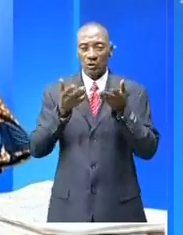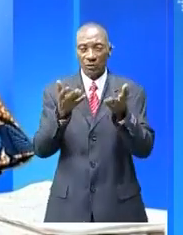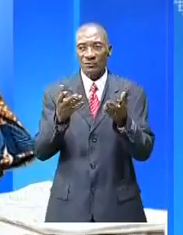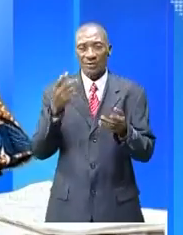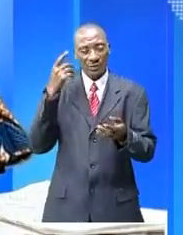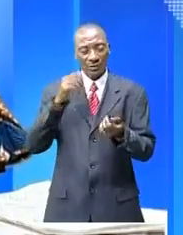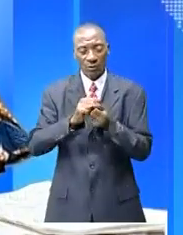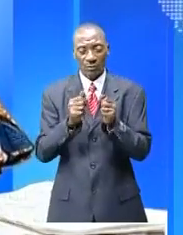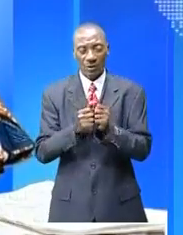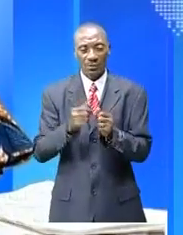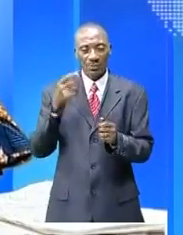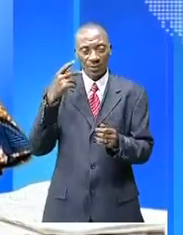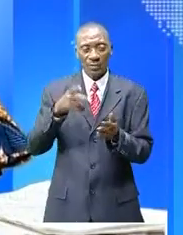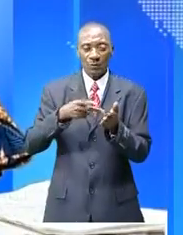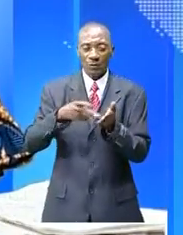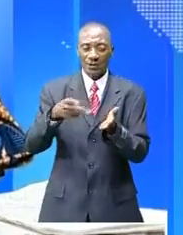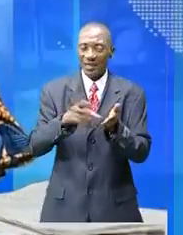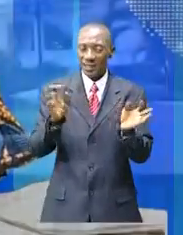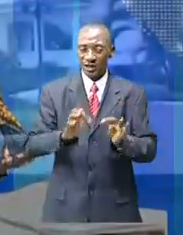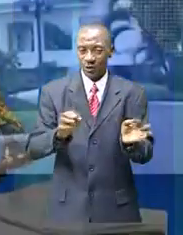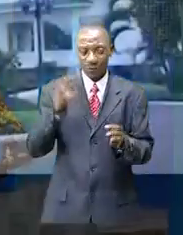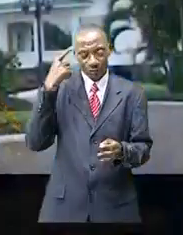des arriérés de leurs collègues.